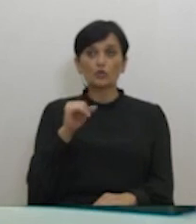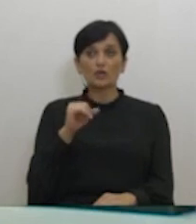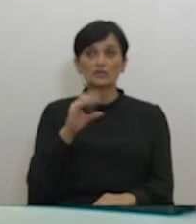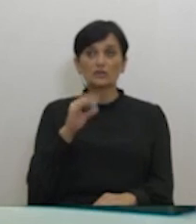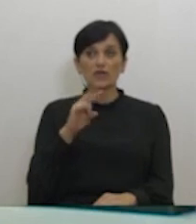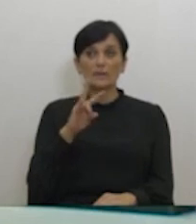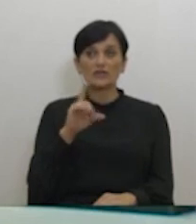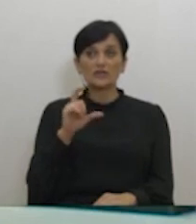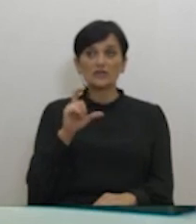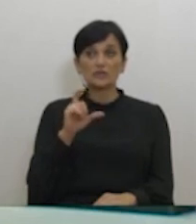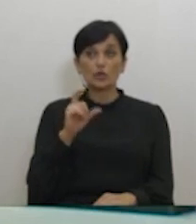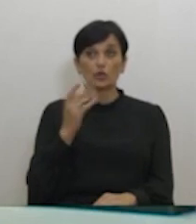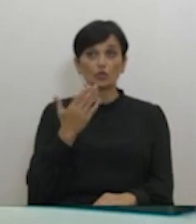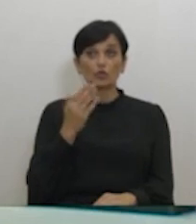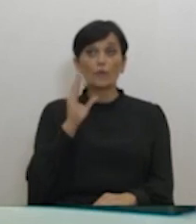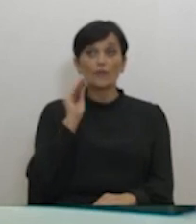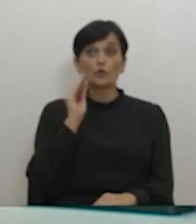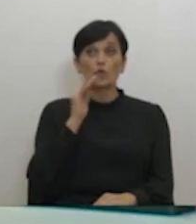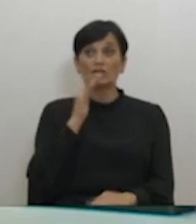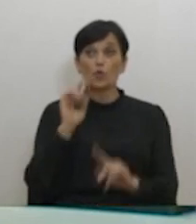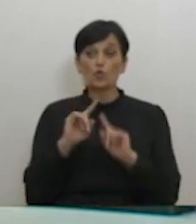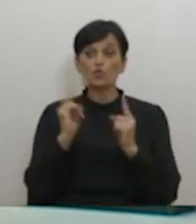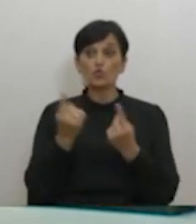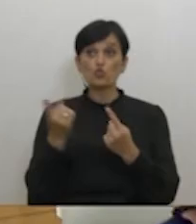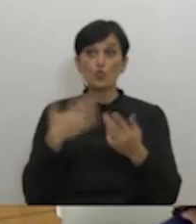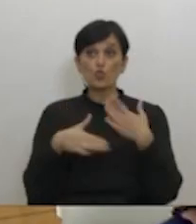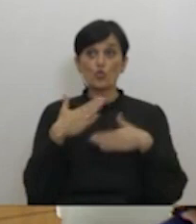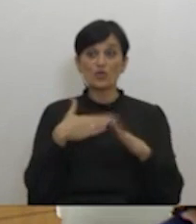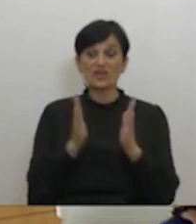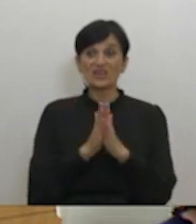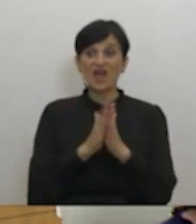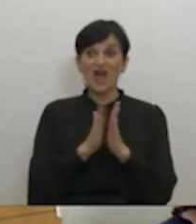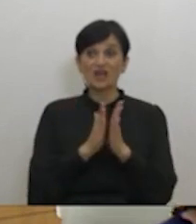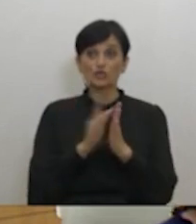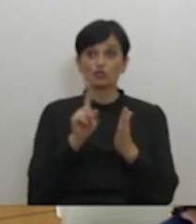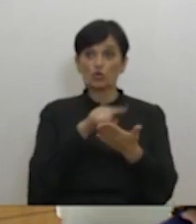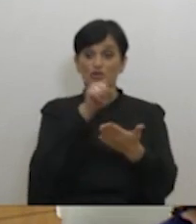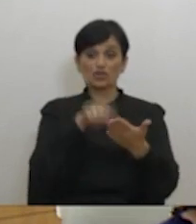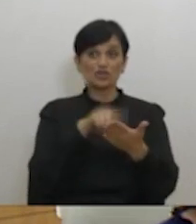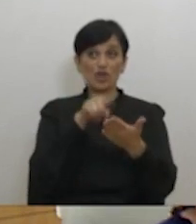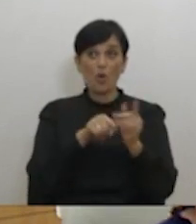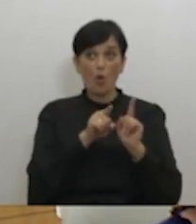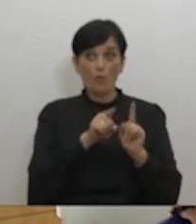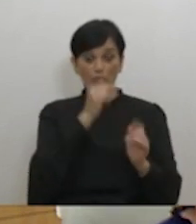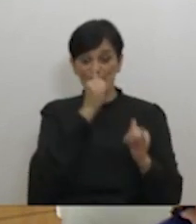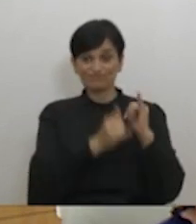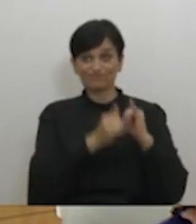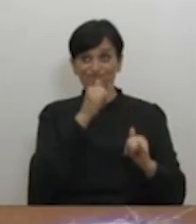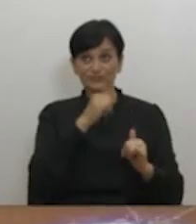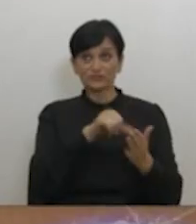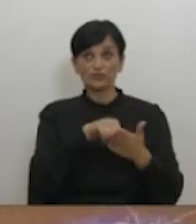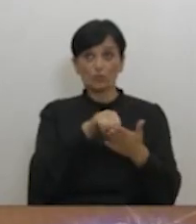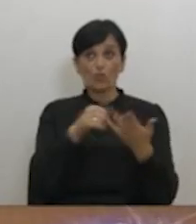ხათუნა სამნიძეს თუ არ უნდა? როდესაც უმრავლესობას უხარია და ტაშს უკრავს იმას, რომ შეკითხვას არასმევინებენ ოპოზიციის წარმომადგენლებს,